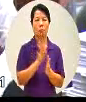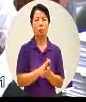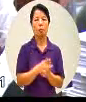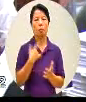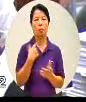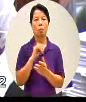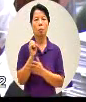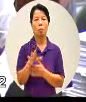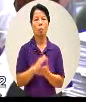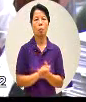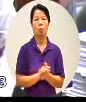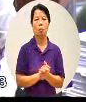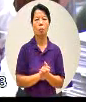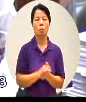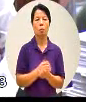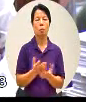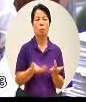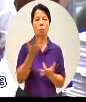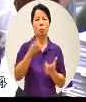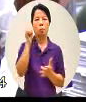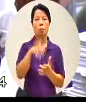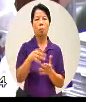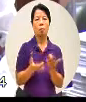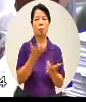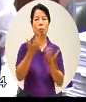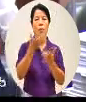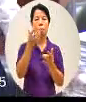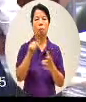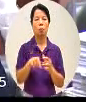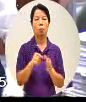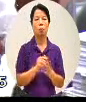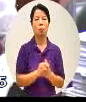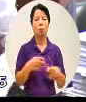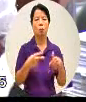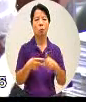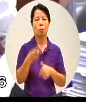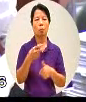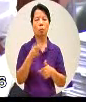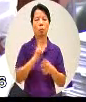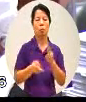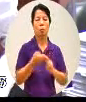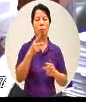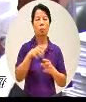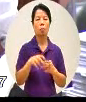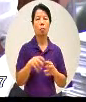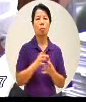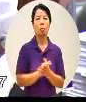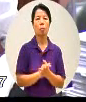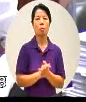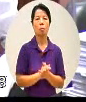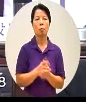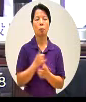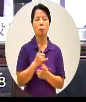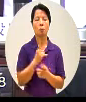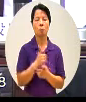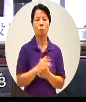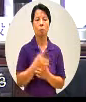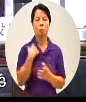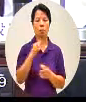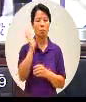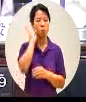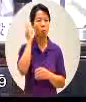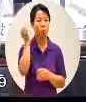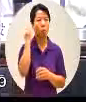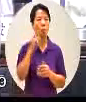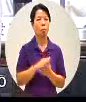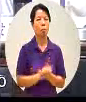告诉你要问焚化炉了，你还给我这个答案？ 人五嘞？ 那他人五几次？ 人五，因为我。听到的